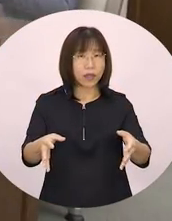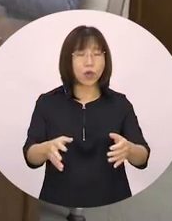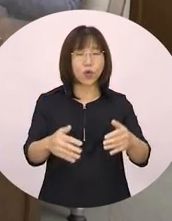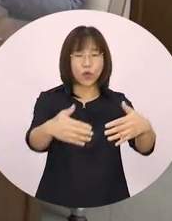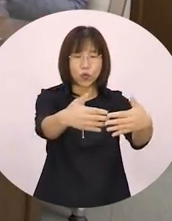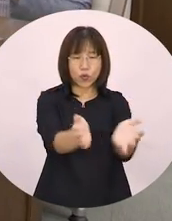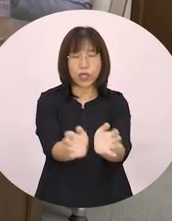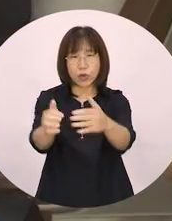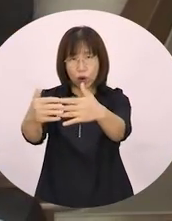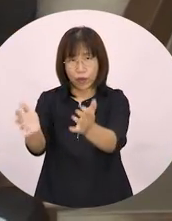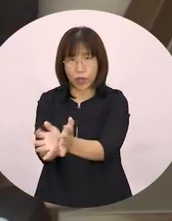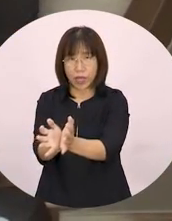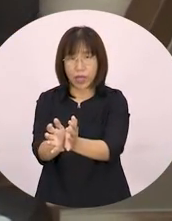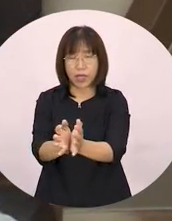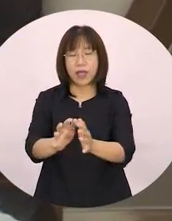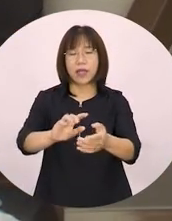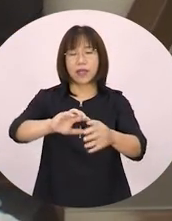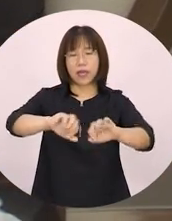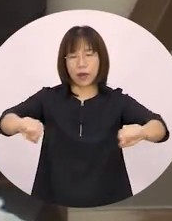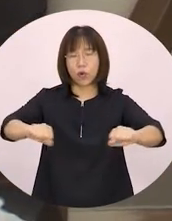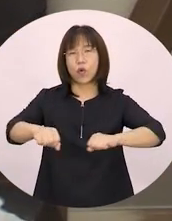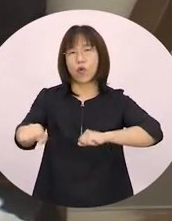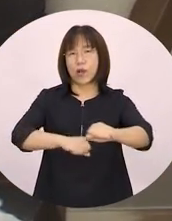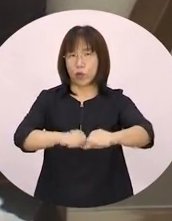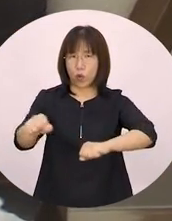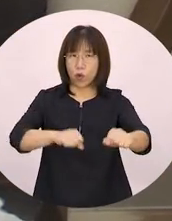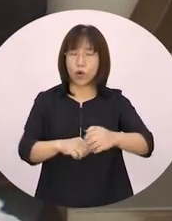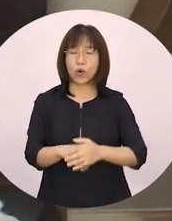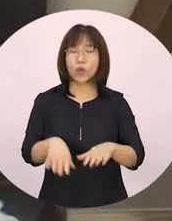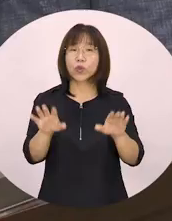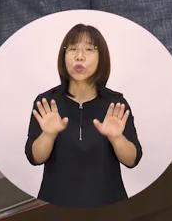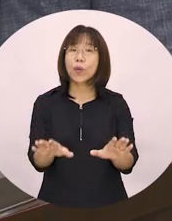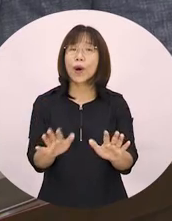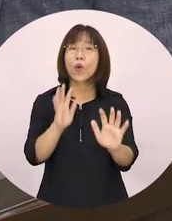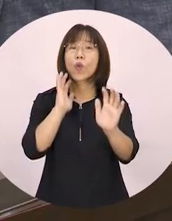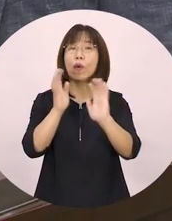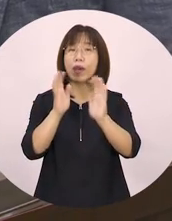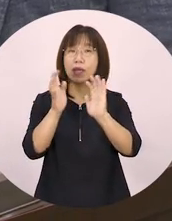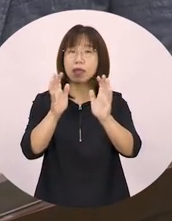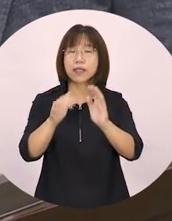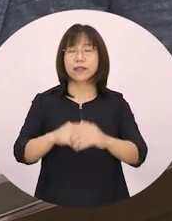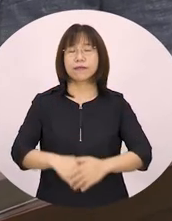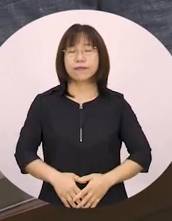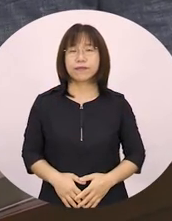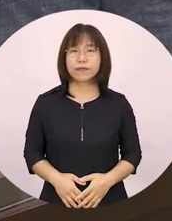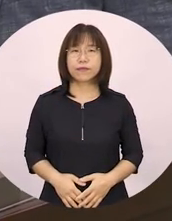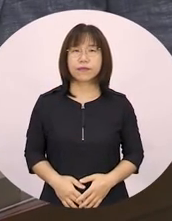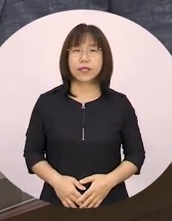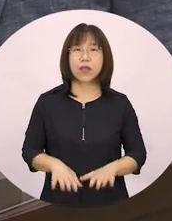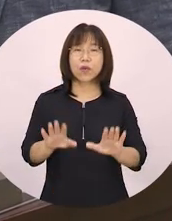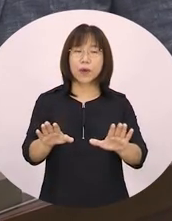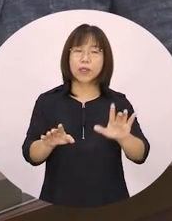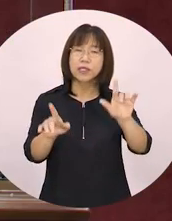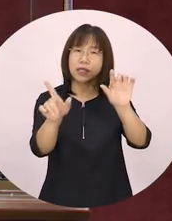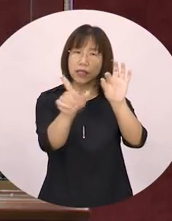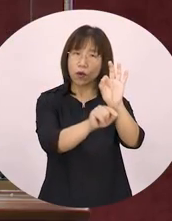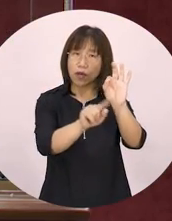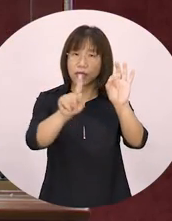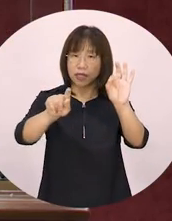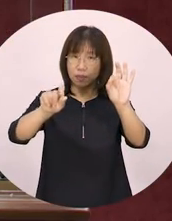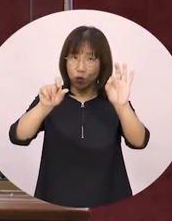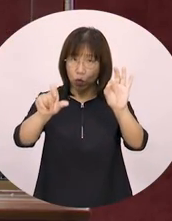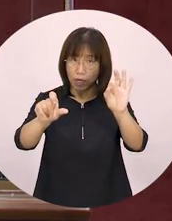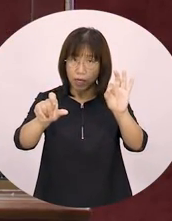가 위원의 별로 활동이 진행됩니다 한편 이번 제 282회 임시회 는 오는